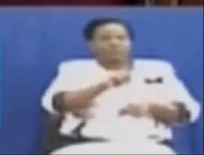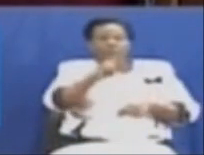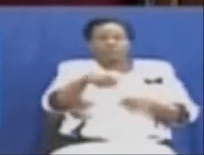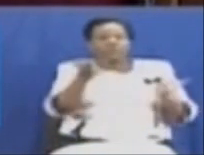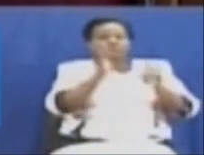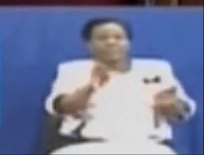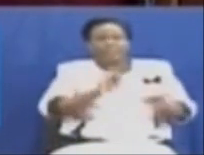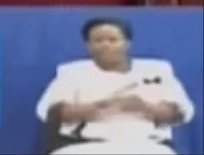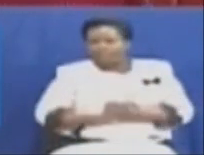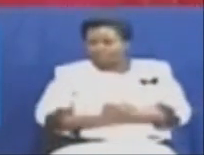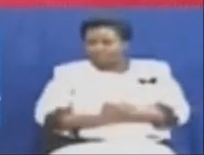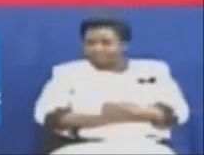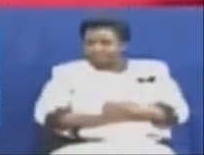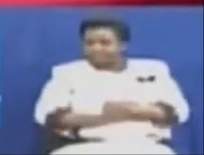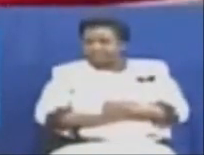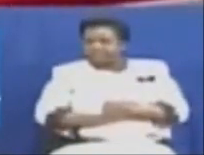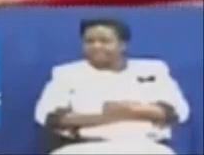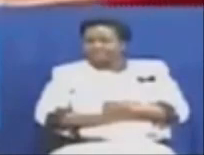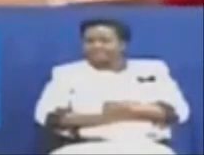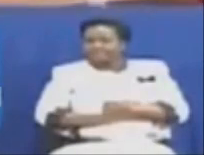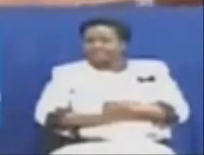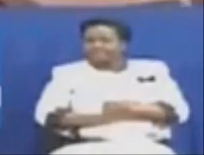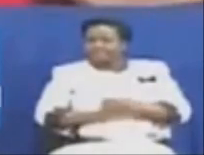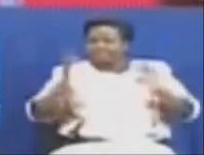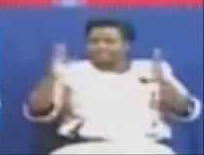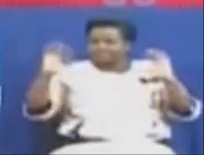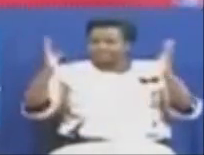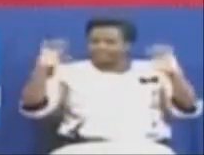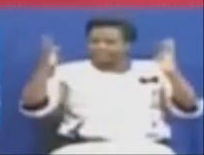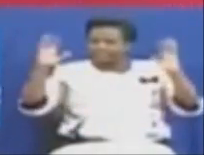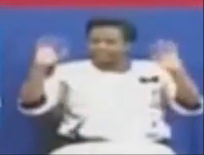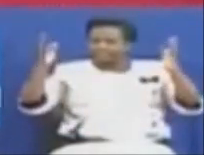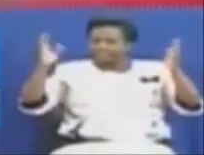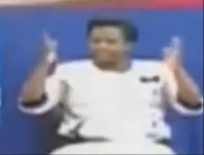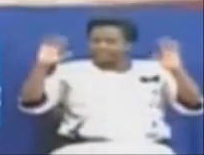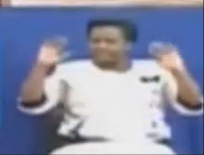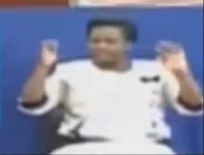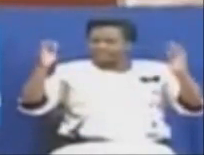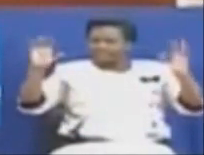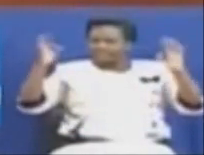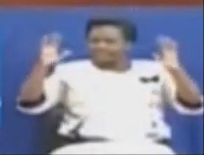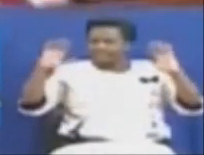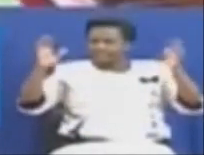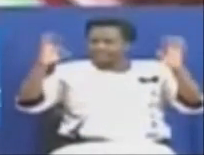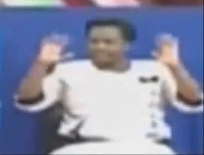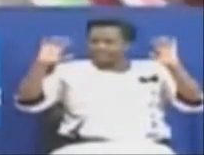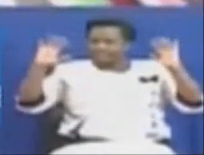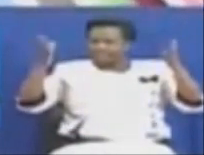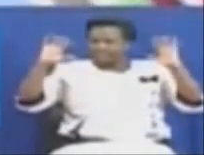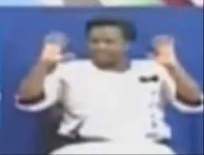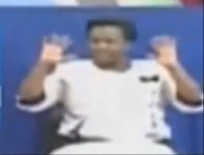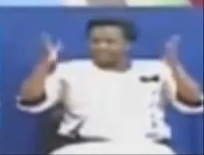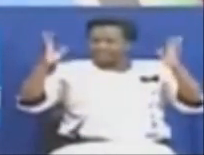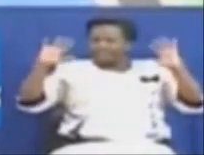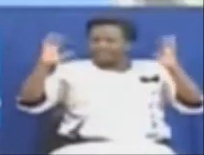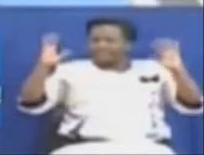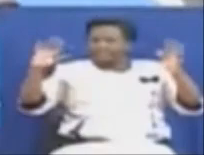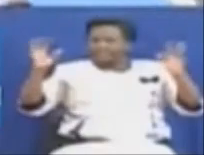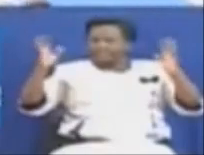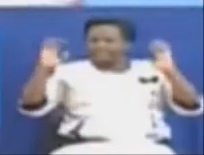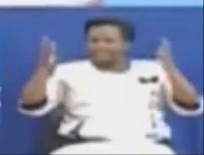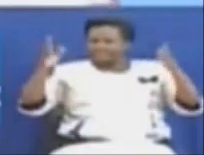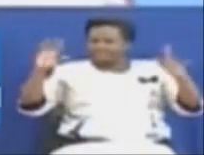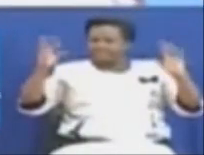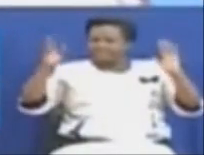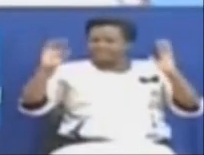kazi za REA kuwa zinakamilika kwenye maeneo ambayo wanasimamia. Ni matumaini yangu kwamba kazi za uwekaji umeme kwenye vijiji